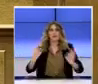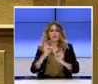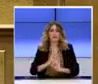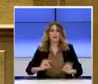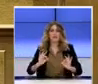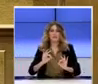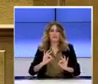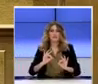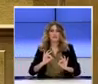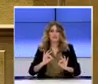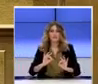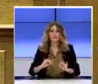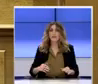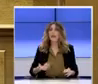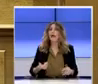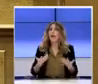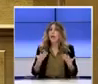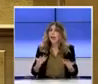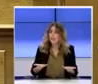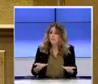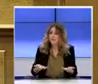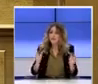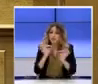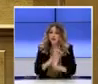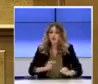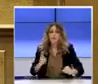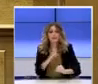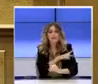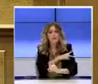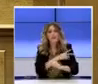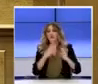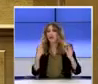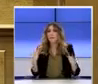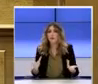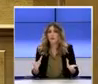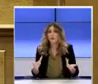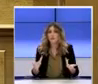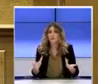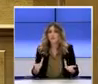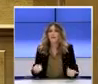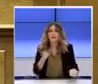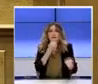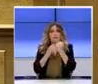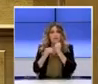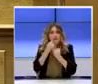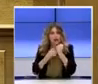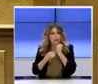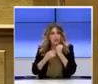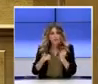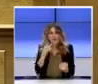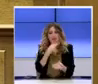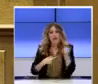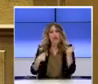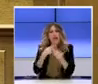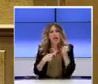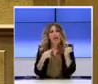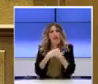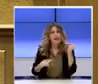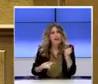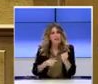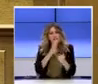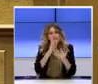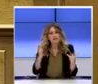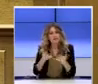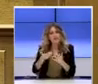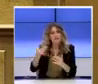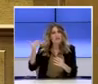δεν θα προετοιμάσουμε αν τα ίδια λάθη, τις ίδιες παραλήψεις, τις ίδιες αβελτηρίες που οδήγησαν στην πολύ νεκρή